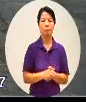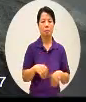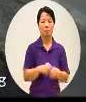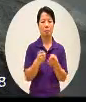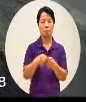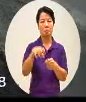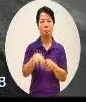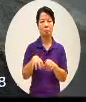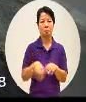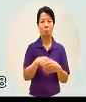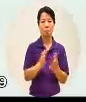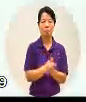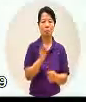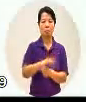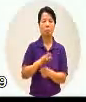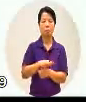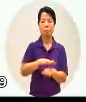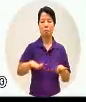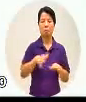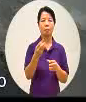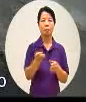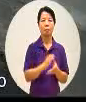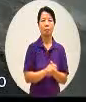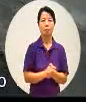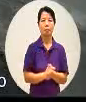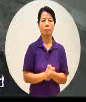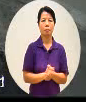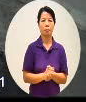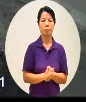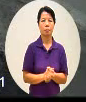拢无爱补好个哦，拢无病哦。 嗯， 哦，